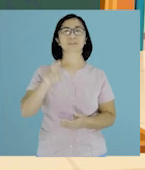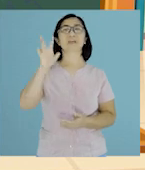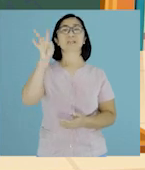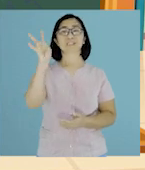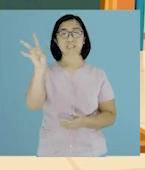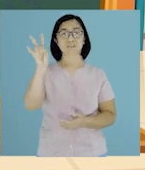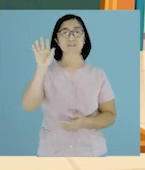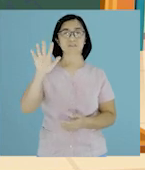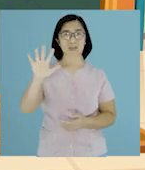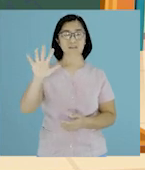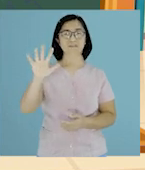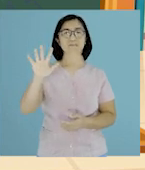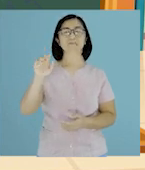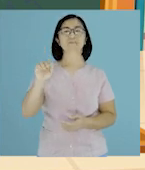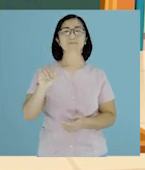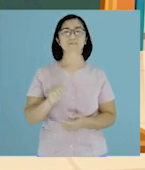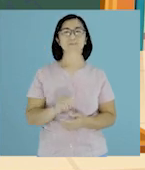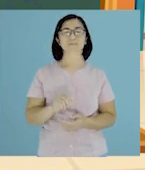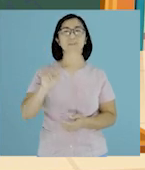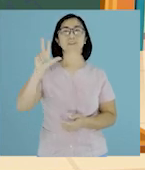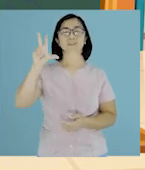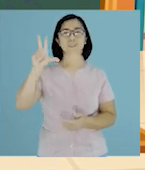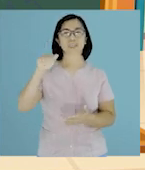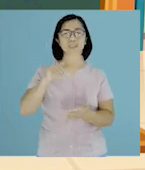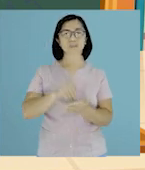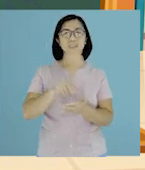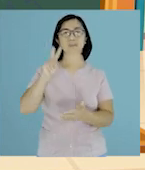423, 75,